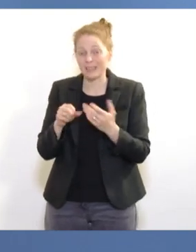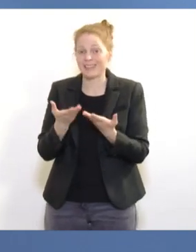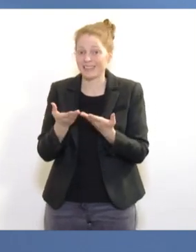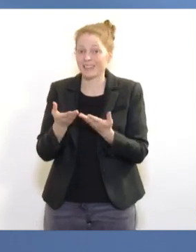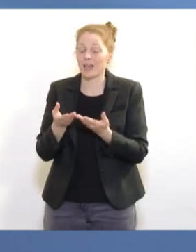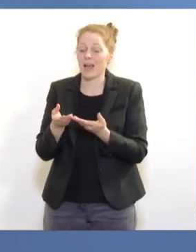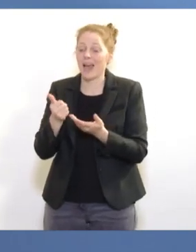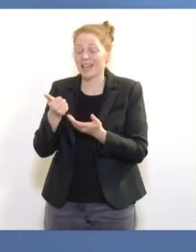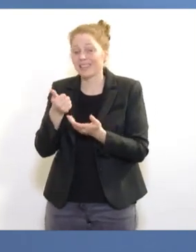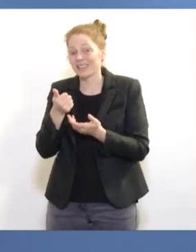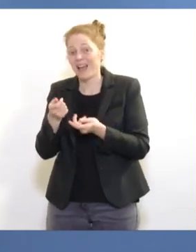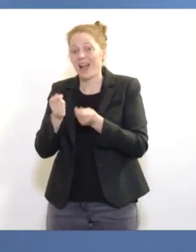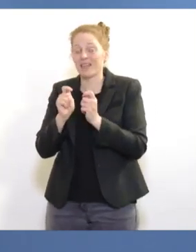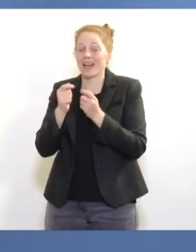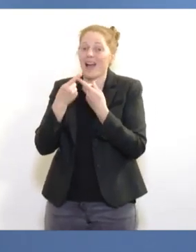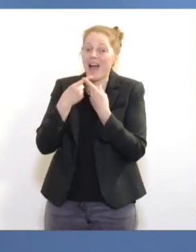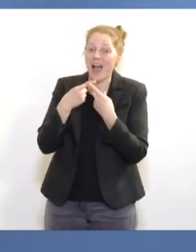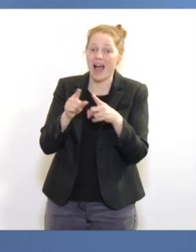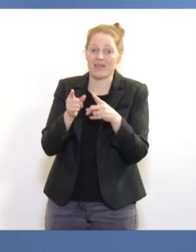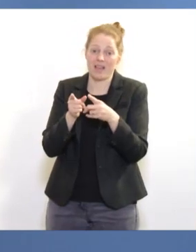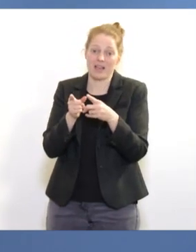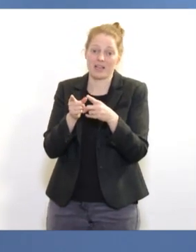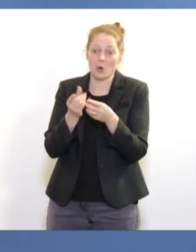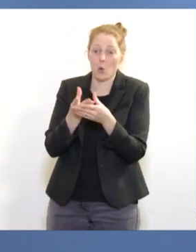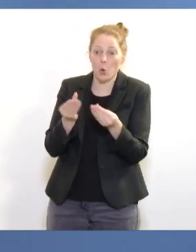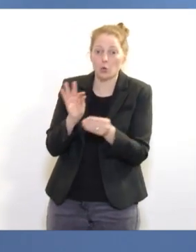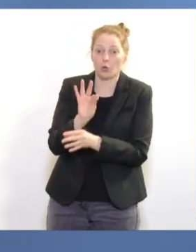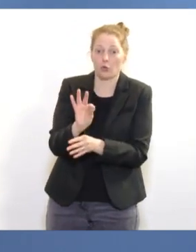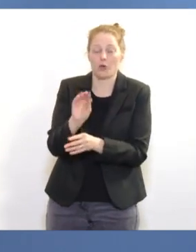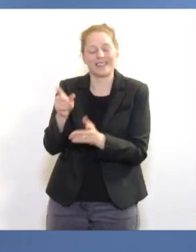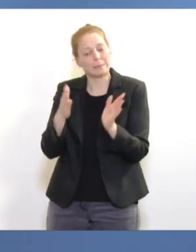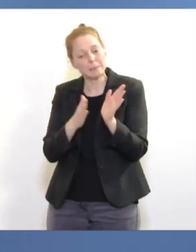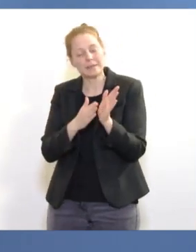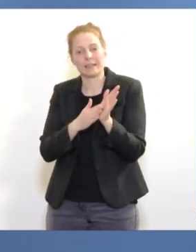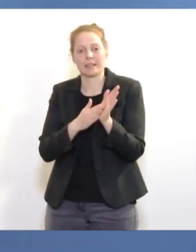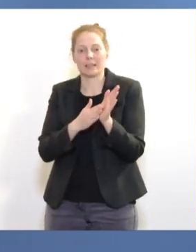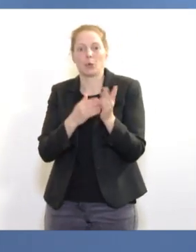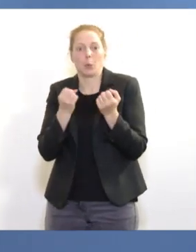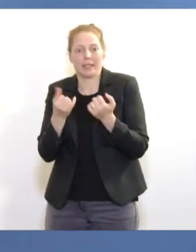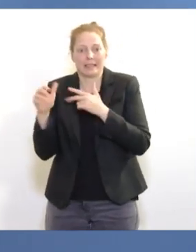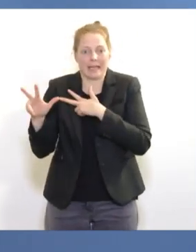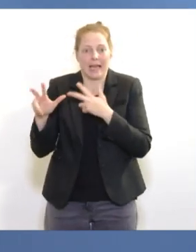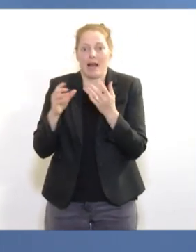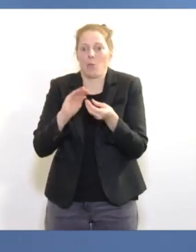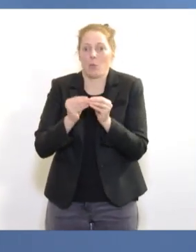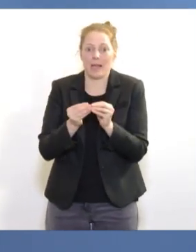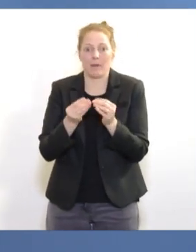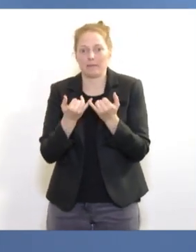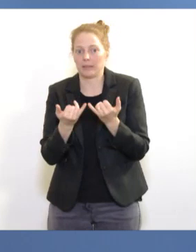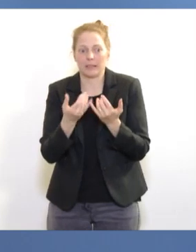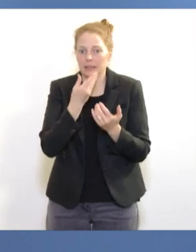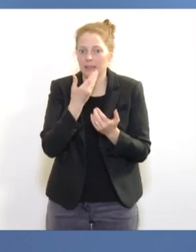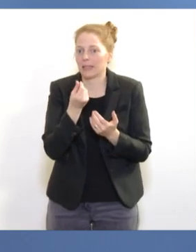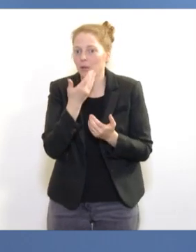Demand ob ein einer der Weiswert treteiert gehen, wann nirgends kann nur gewesen gehen, dass da real Probleme entstanden sind. Dafür